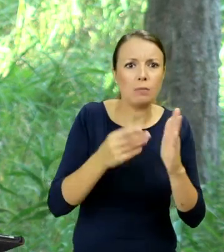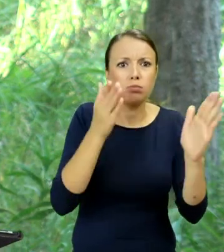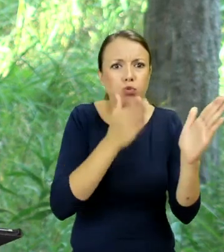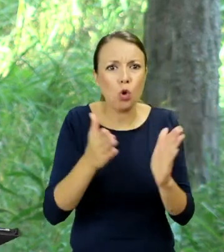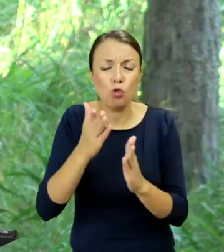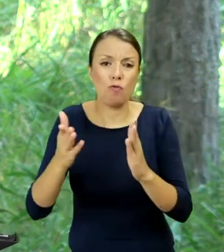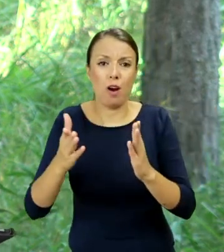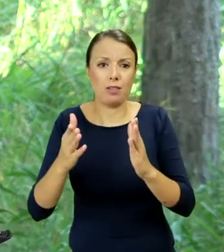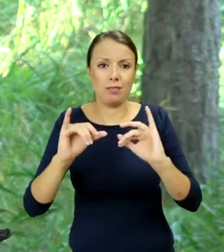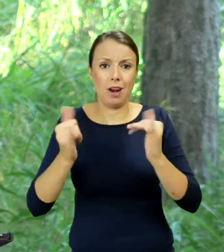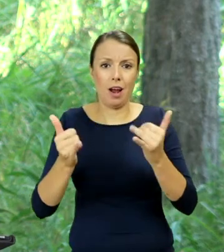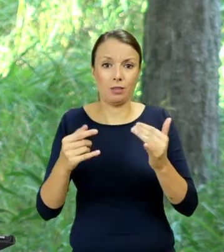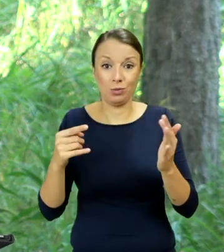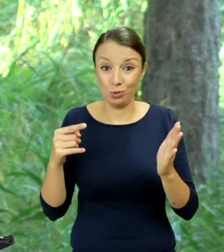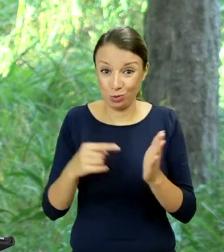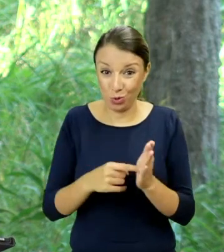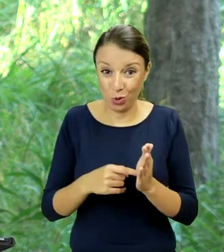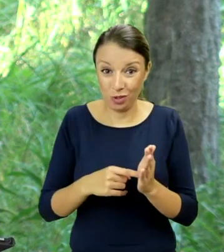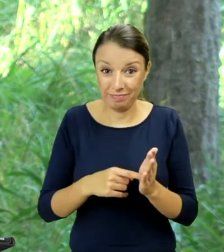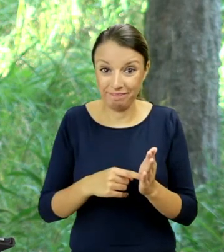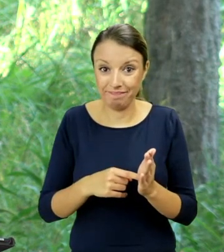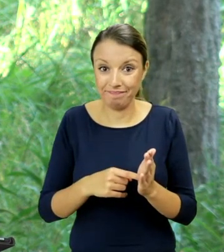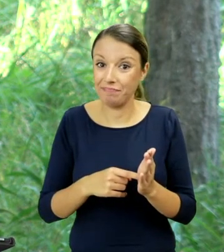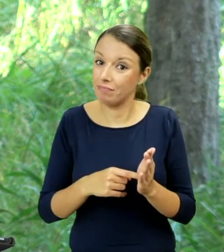znów samo w sobie